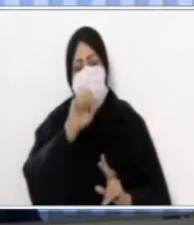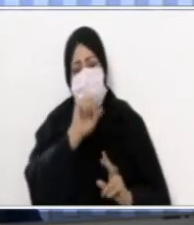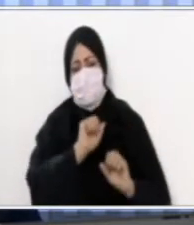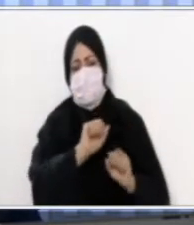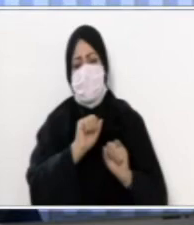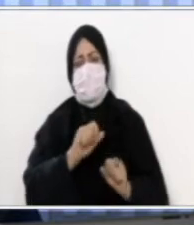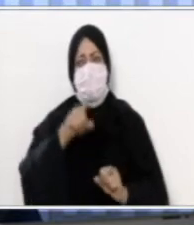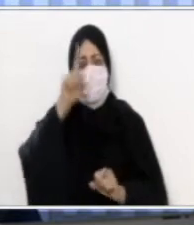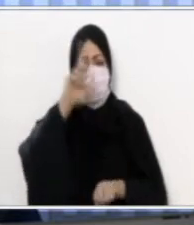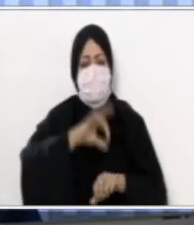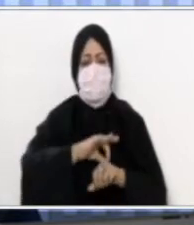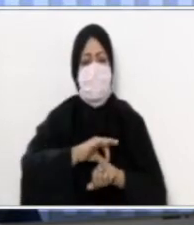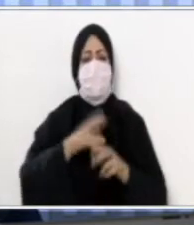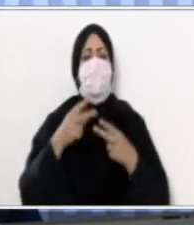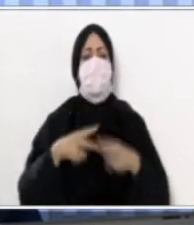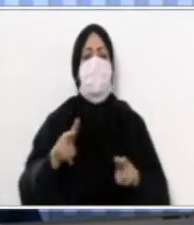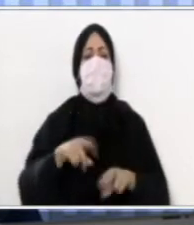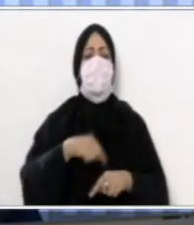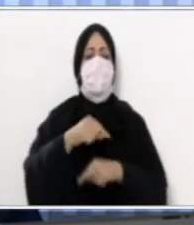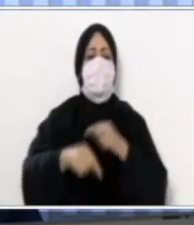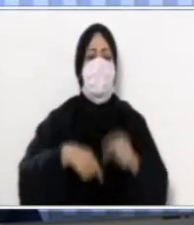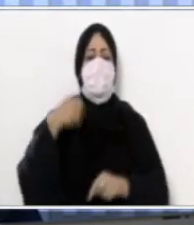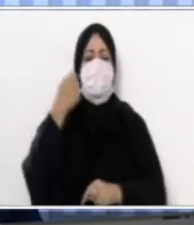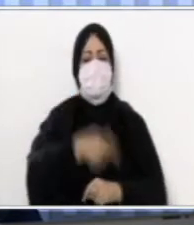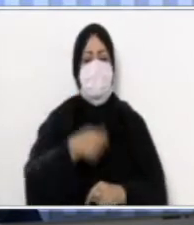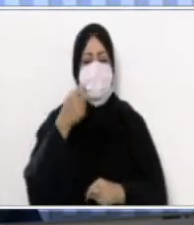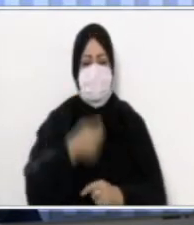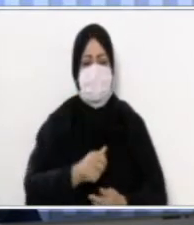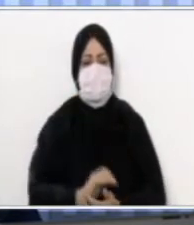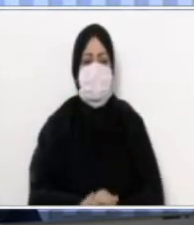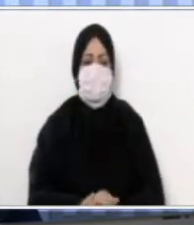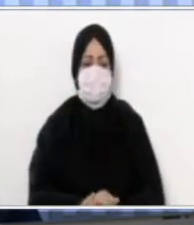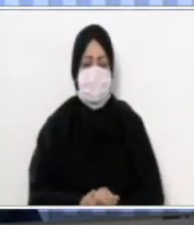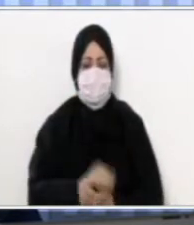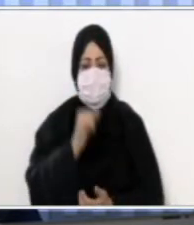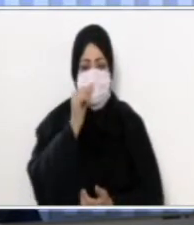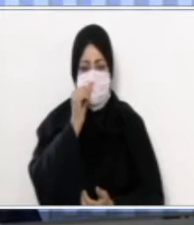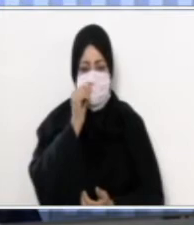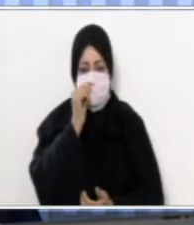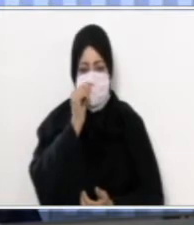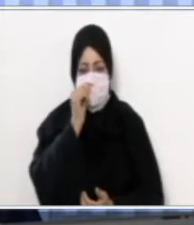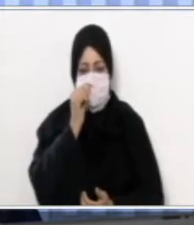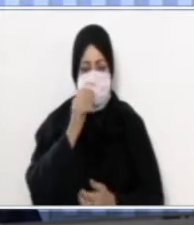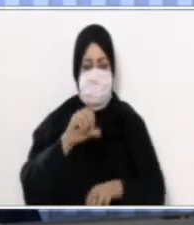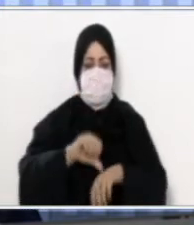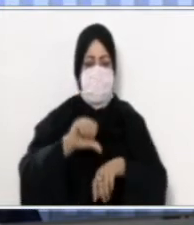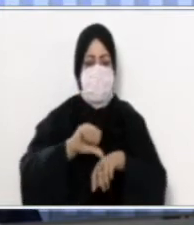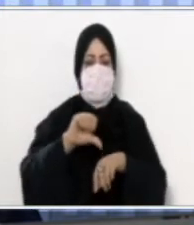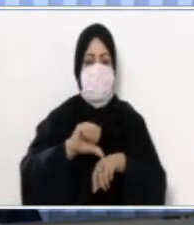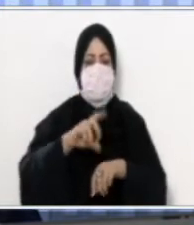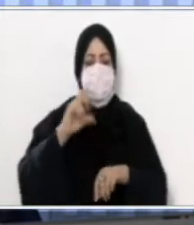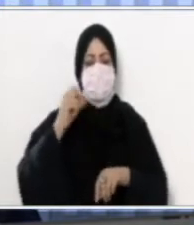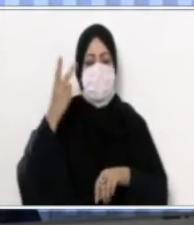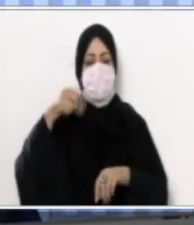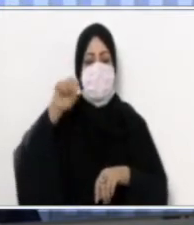الجارية. معنا الأخ عبد الغفار من طرابلس. السلام عليكم شيخ. وعليكم السلام ورحمة